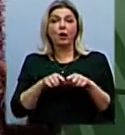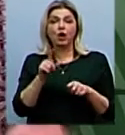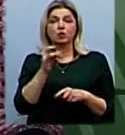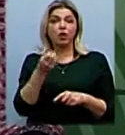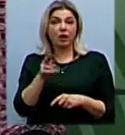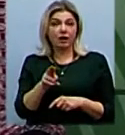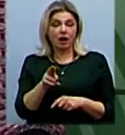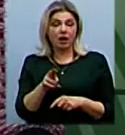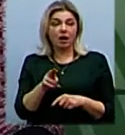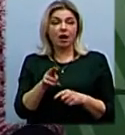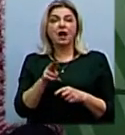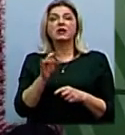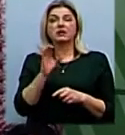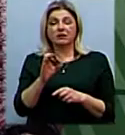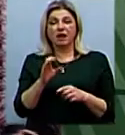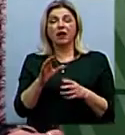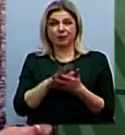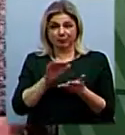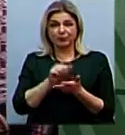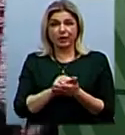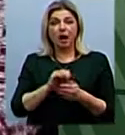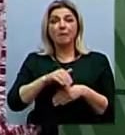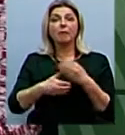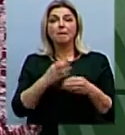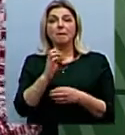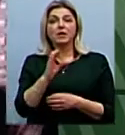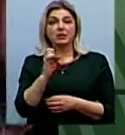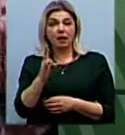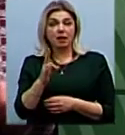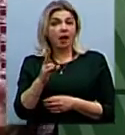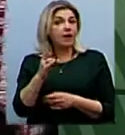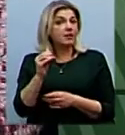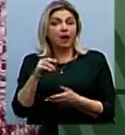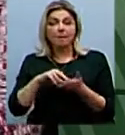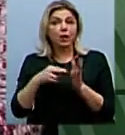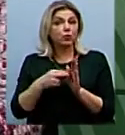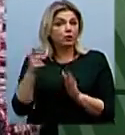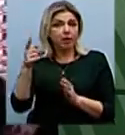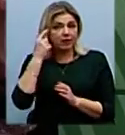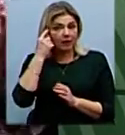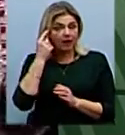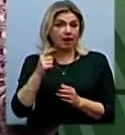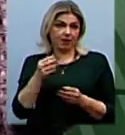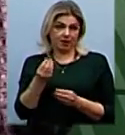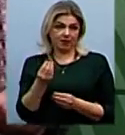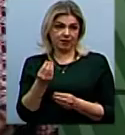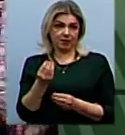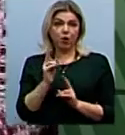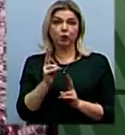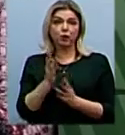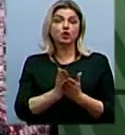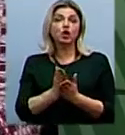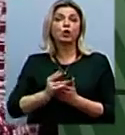с разрушенным плавательным бассейном. Но мы не предусмотрели денег, они не предусмотрели денег, кто там, чиновники,